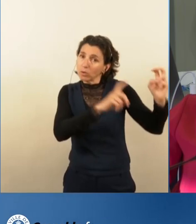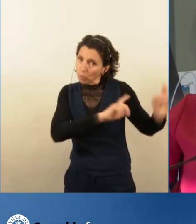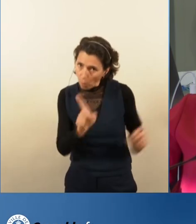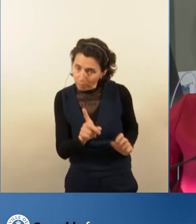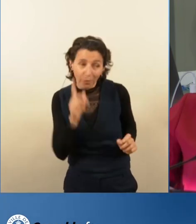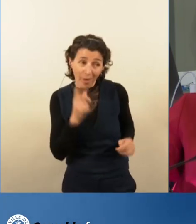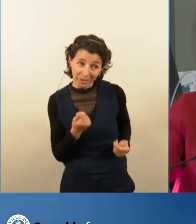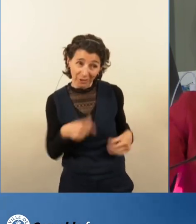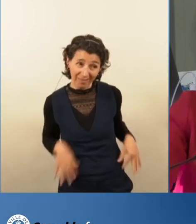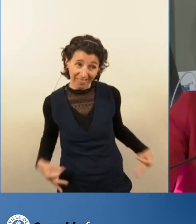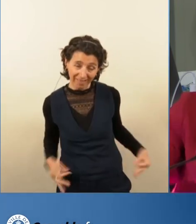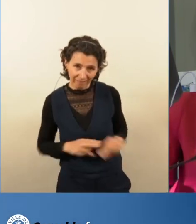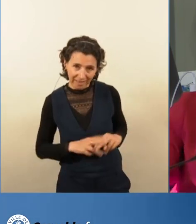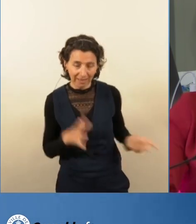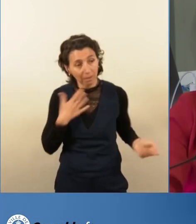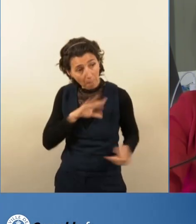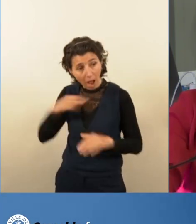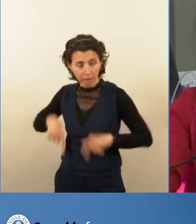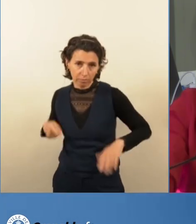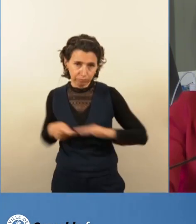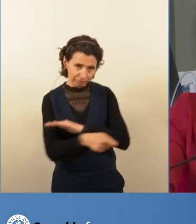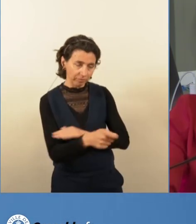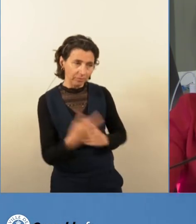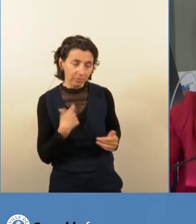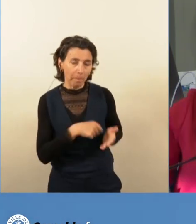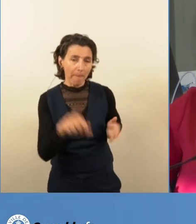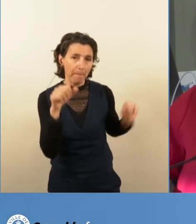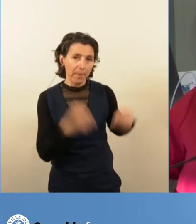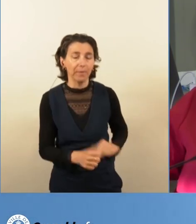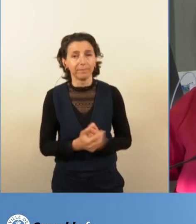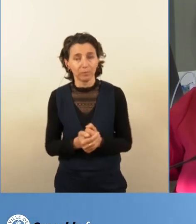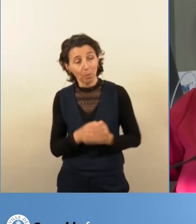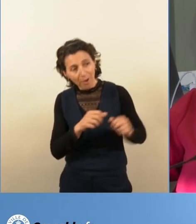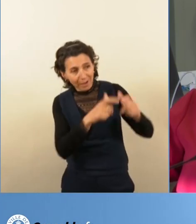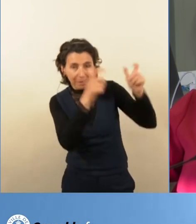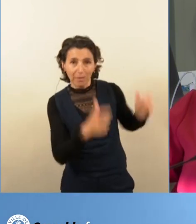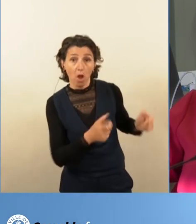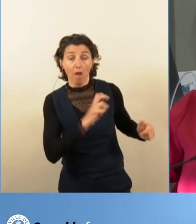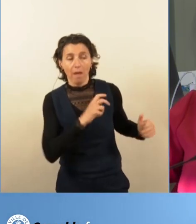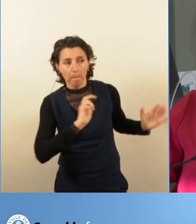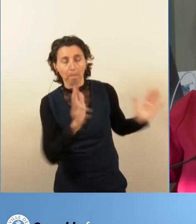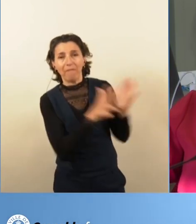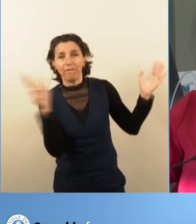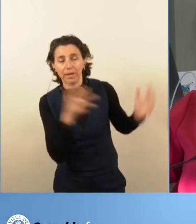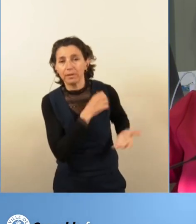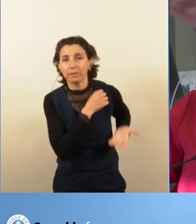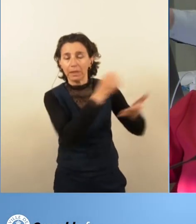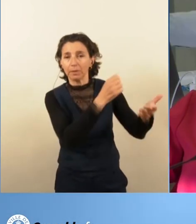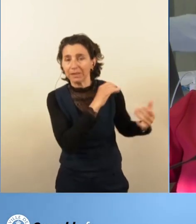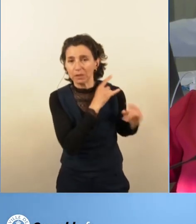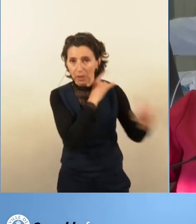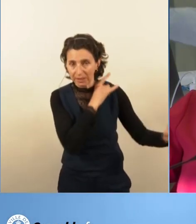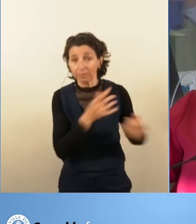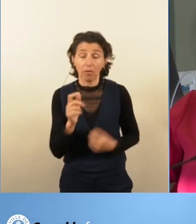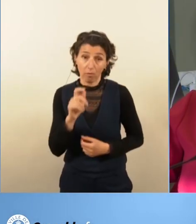vous n'avez pas les sous mais grâce à la participation de l'État et la reconnaissance le classement de ce bâtiment en tant que patrimoine bon voilà je pense que